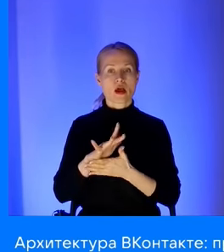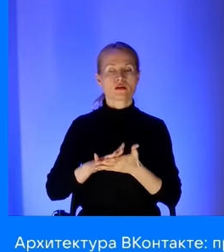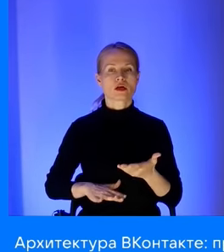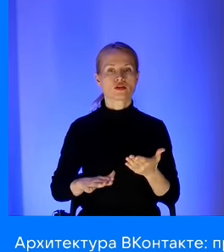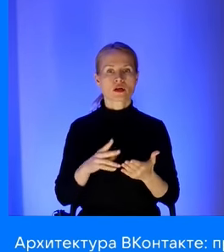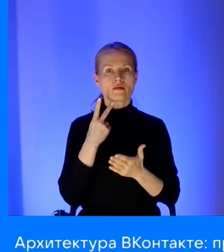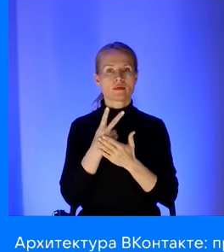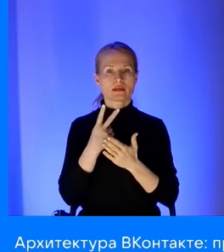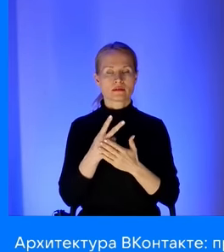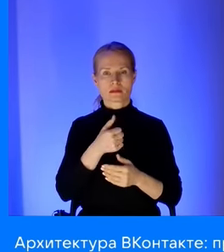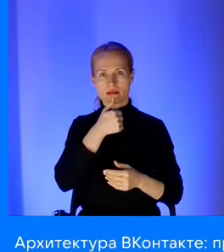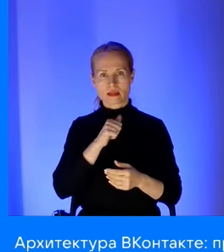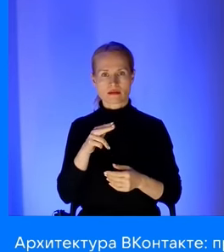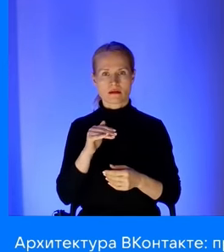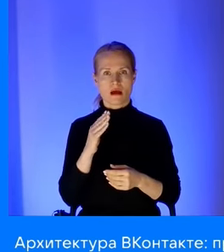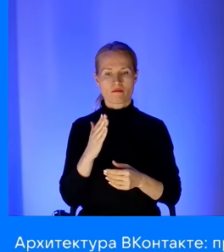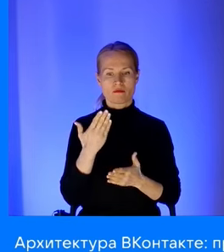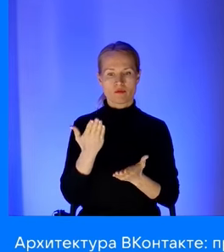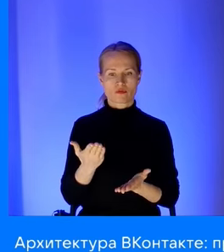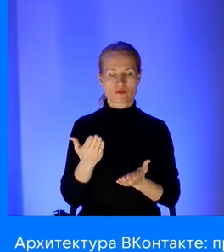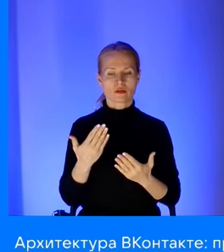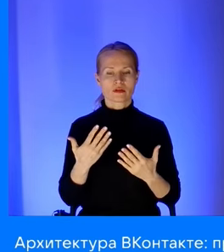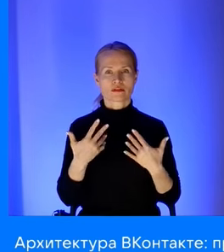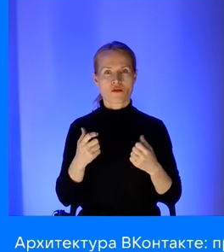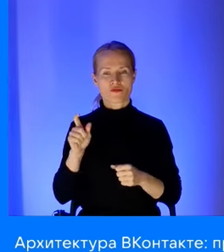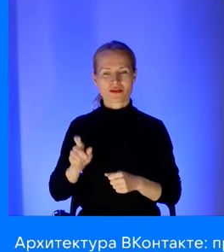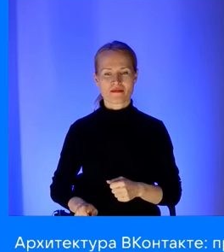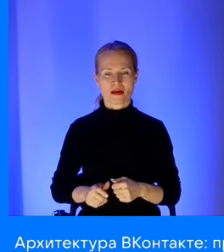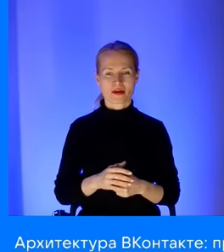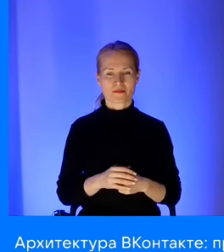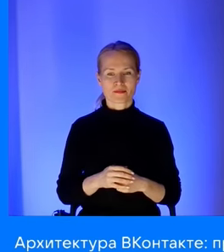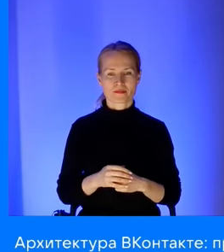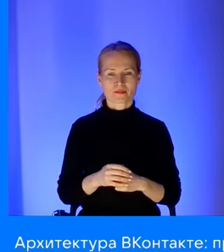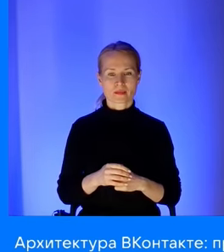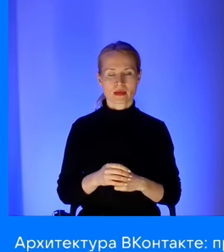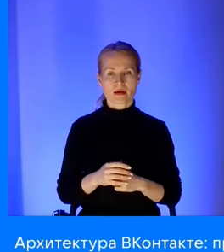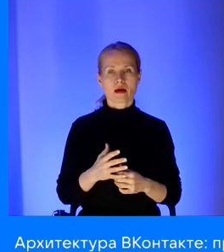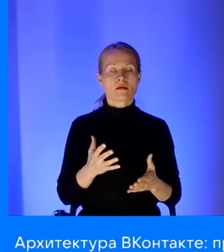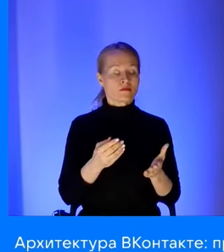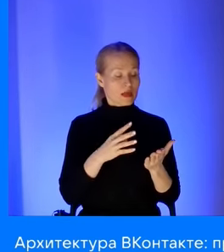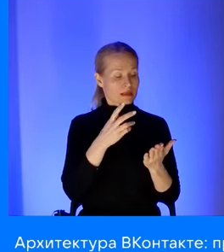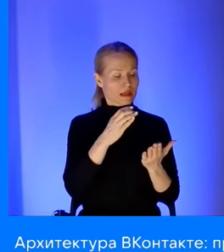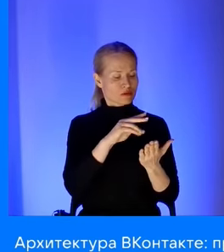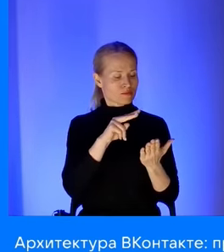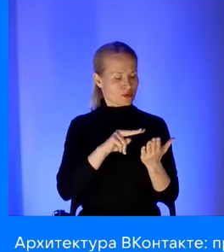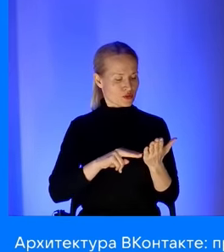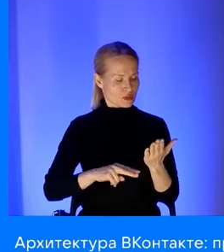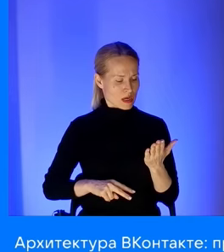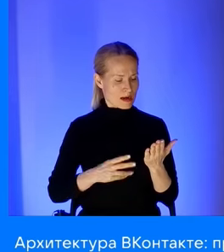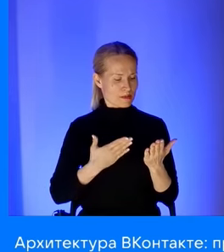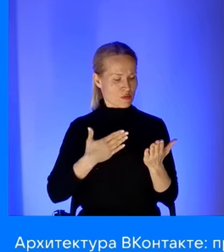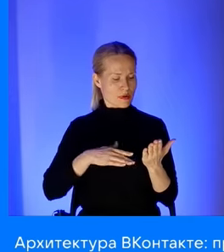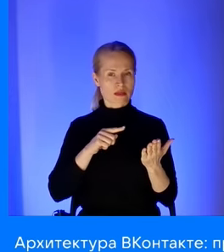выглядит тест-драйве девелопмент здорового человека а мы сначала взяли статью Прочитали внимательно статью потом эту статью